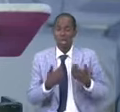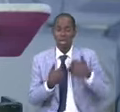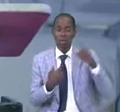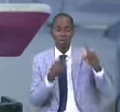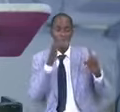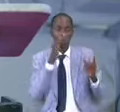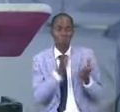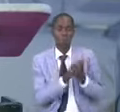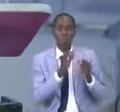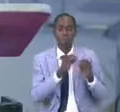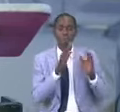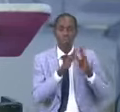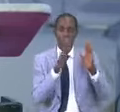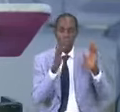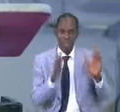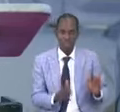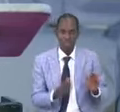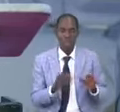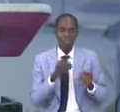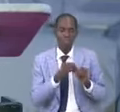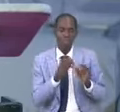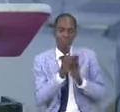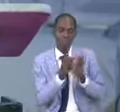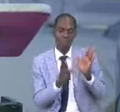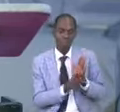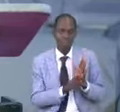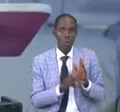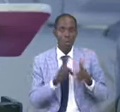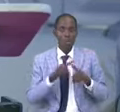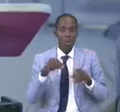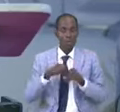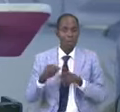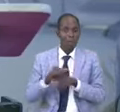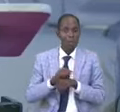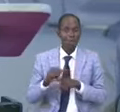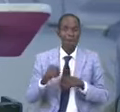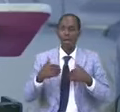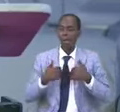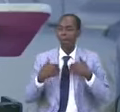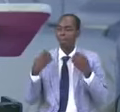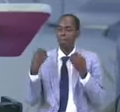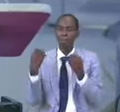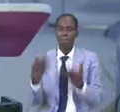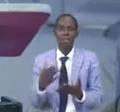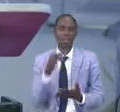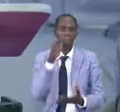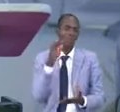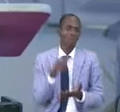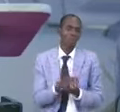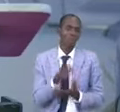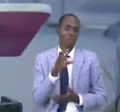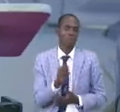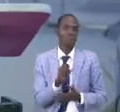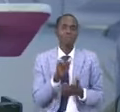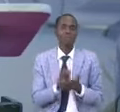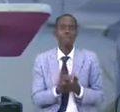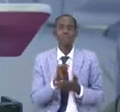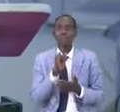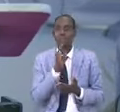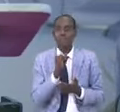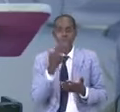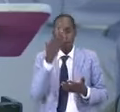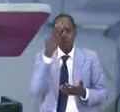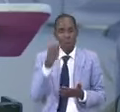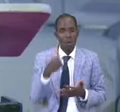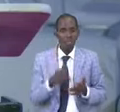en principe mais dans la pratique ils ont plusieurs pourquoi il dit soit vous êtes froid ou vous êtes